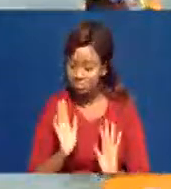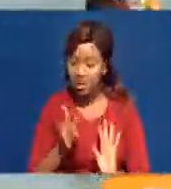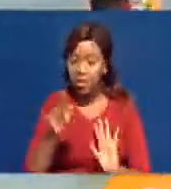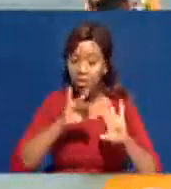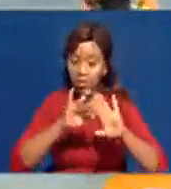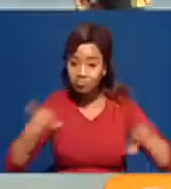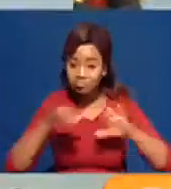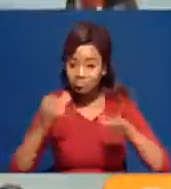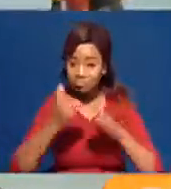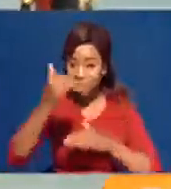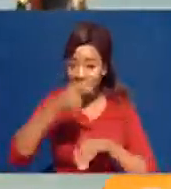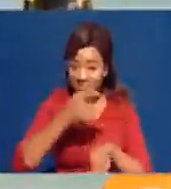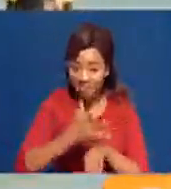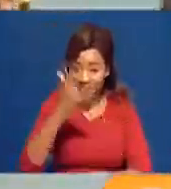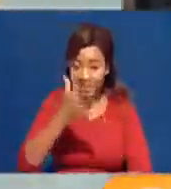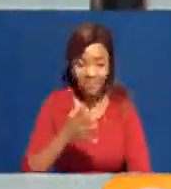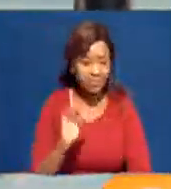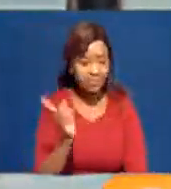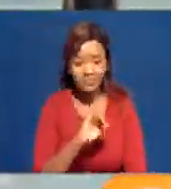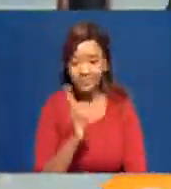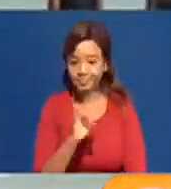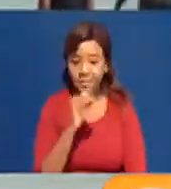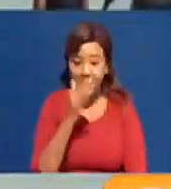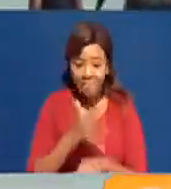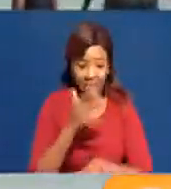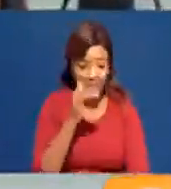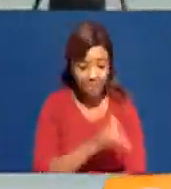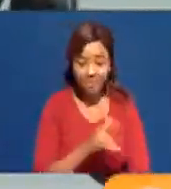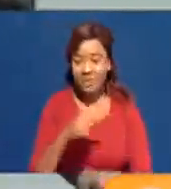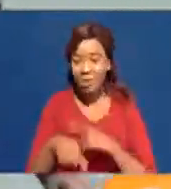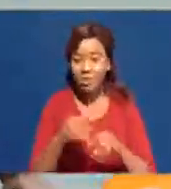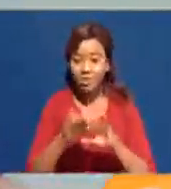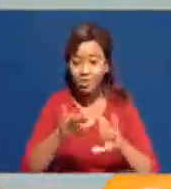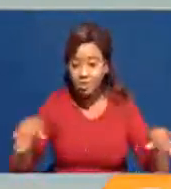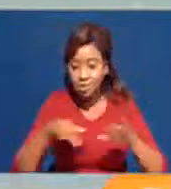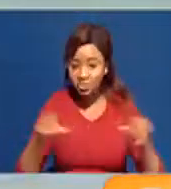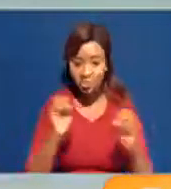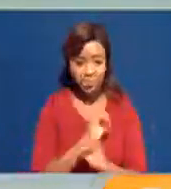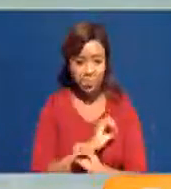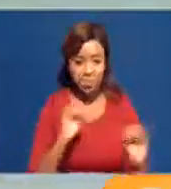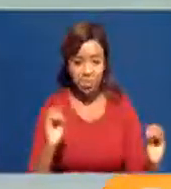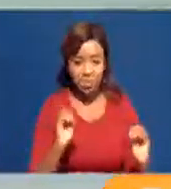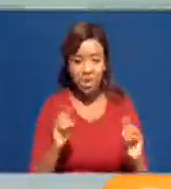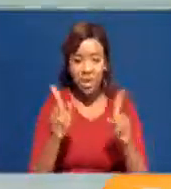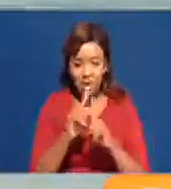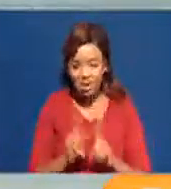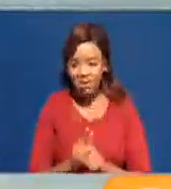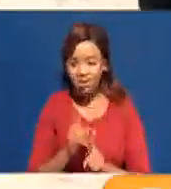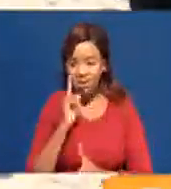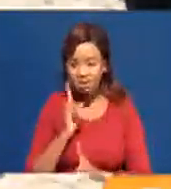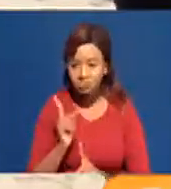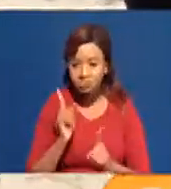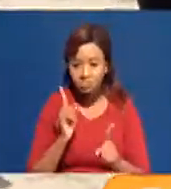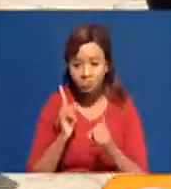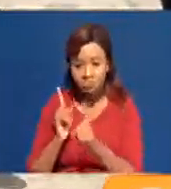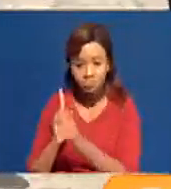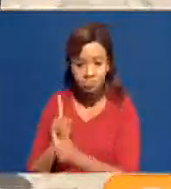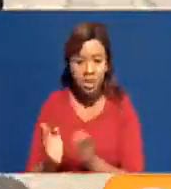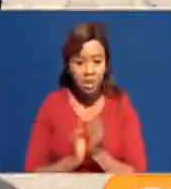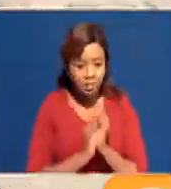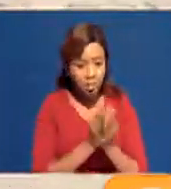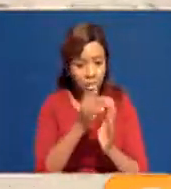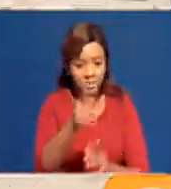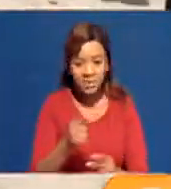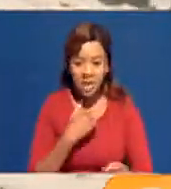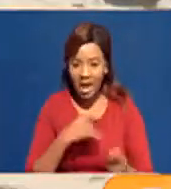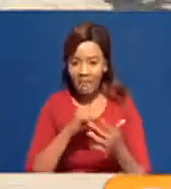baharini baada ya saa 11:30 jioni. Operesheni dhidi ya boti kufanywa mara moja ili kuhakiki wapo wana